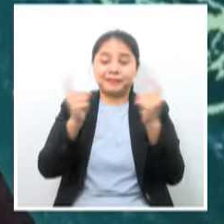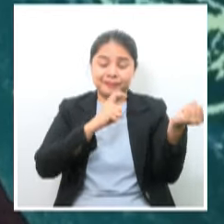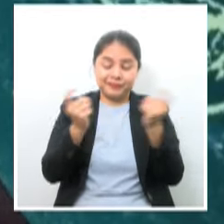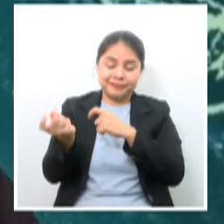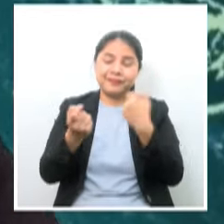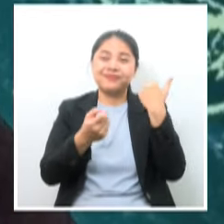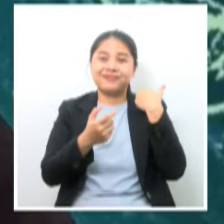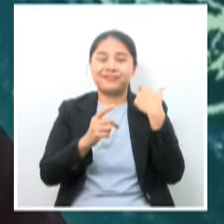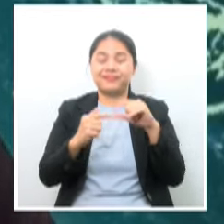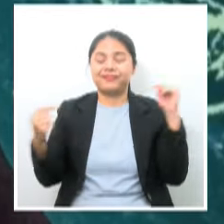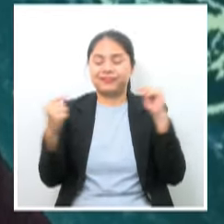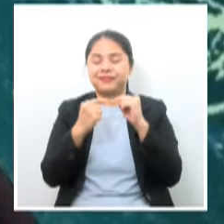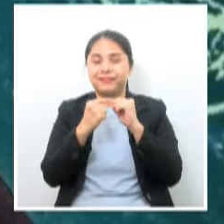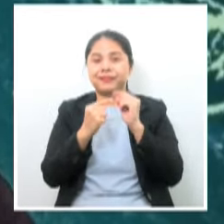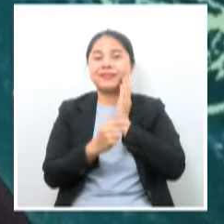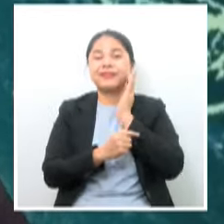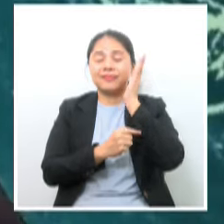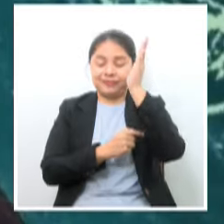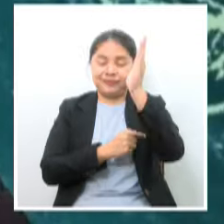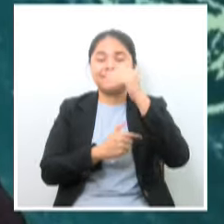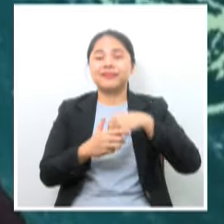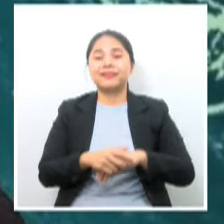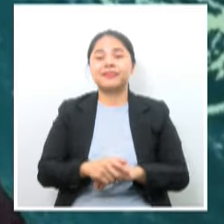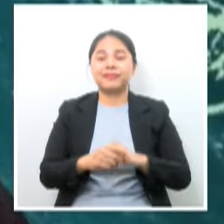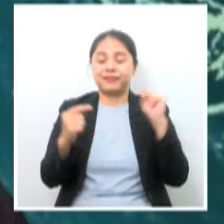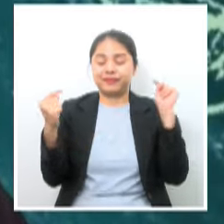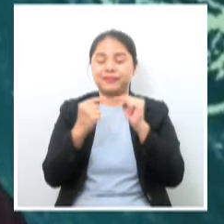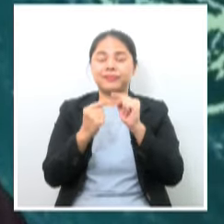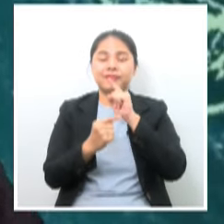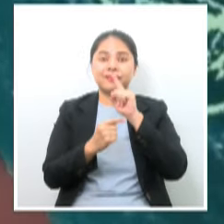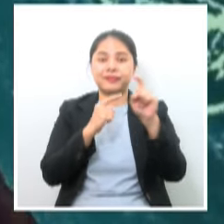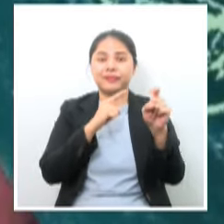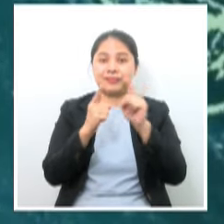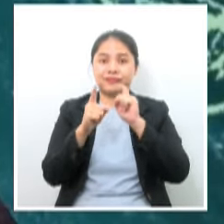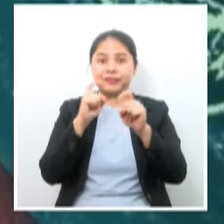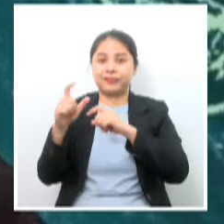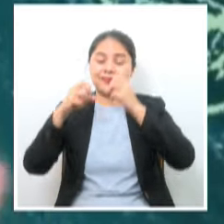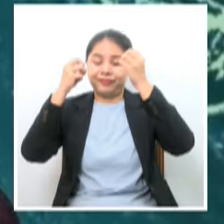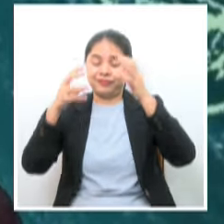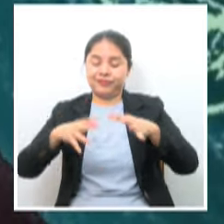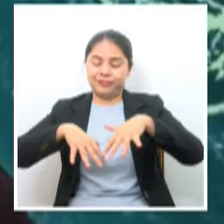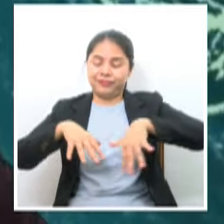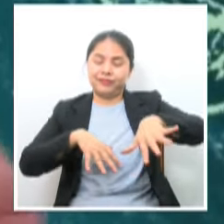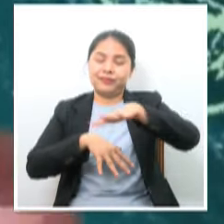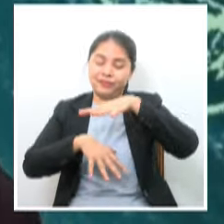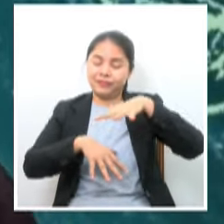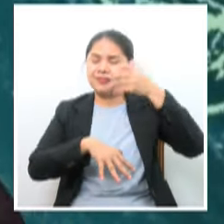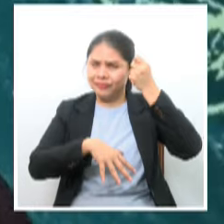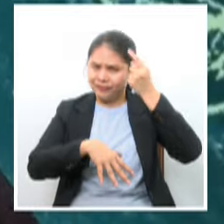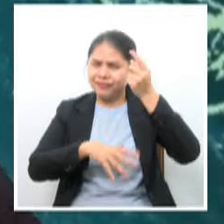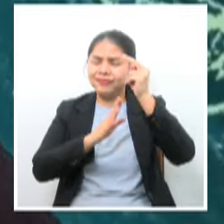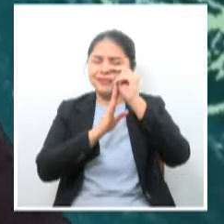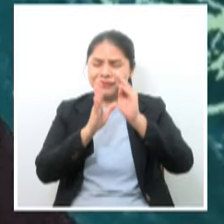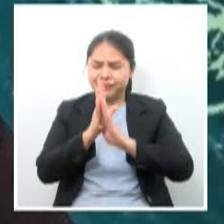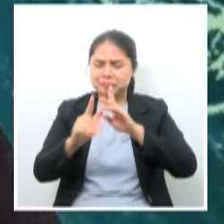างผมกับท่านเลขาธิการนะครับในอนาคตนะครับเป็นช่วงถามตอบที่ช่วยให้คุณครูได้เข้าใจนโยบายต่